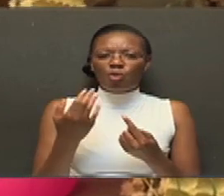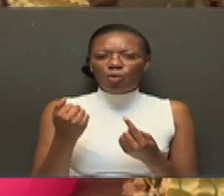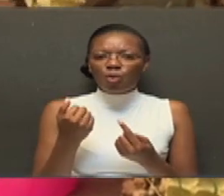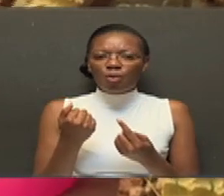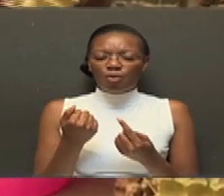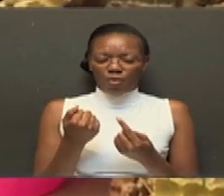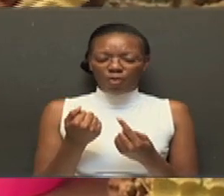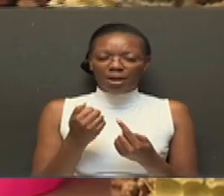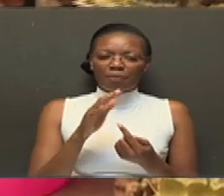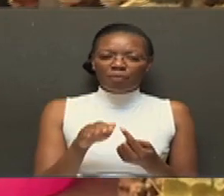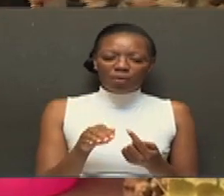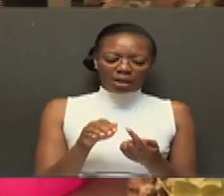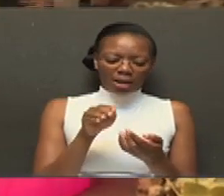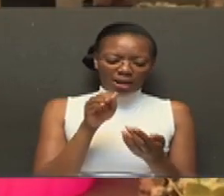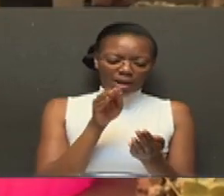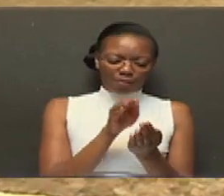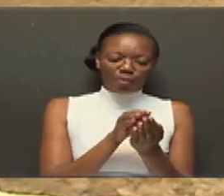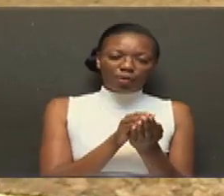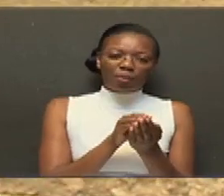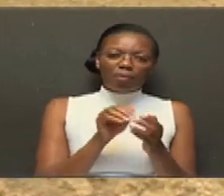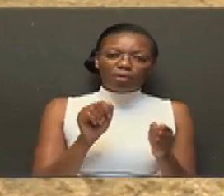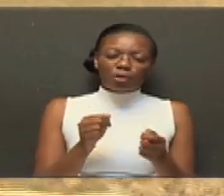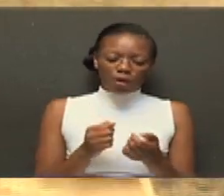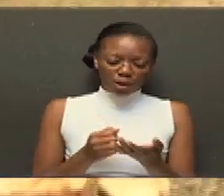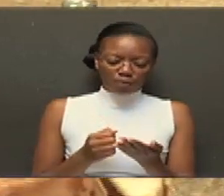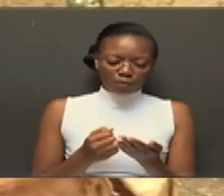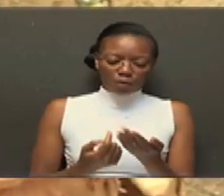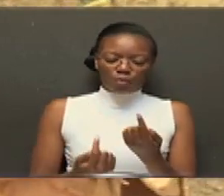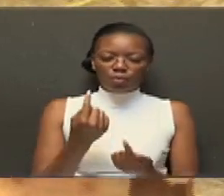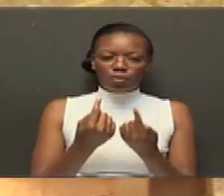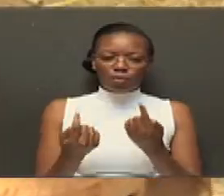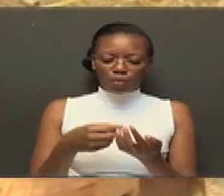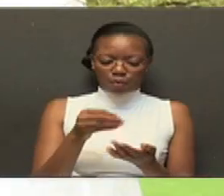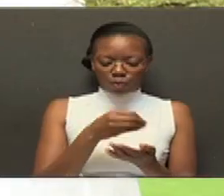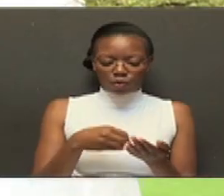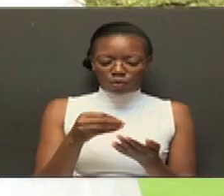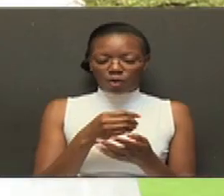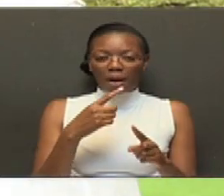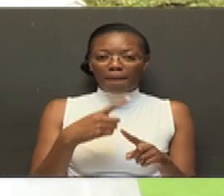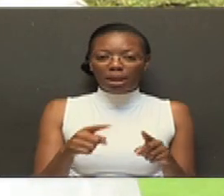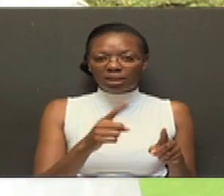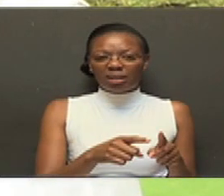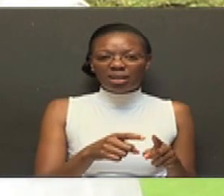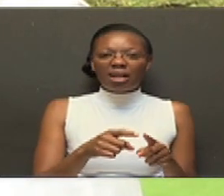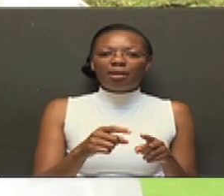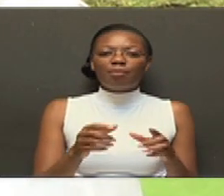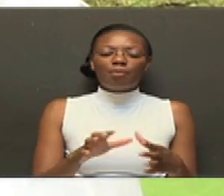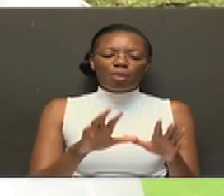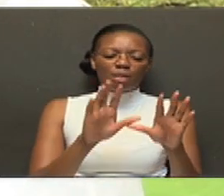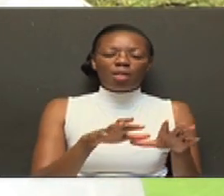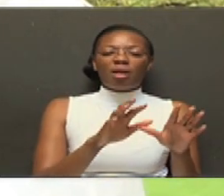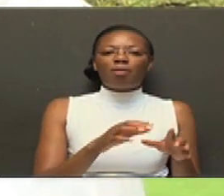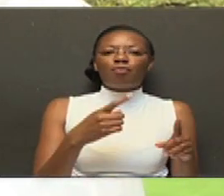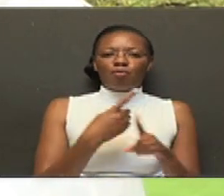baada ya kushikwa unaweza wakaranga na kula, lakini cricket ni tofauti. Tukishawashika, kuna